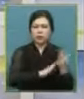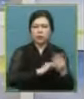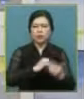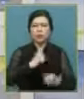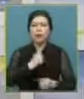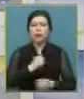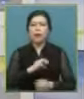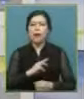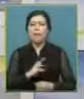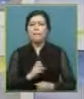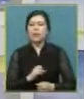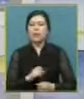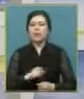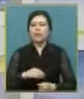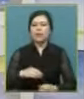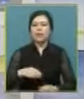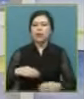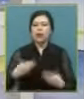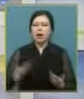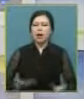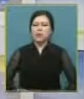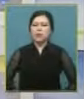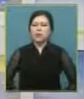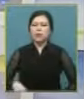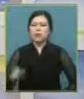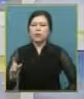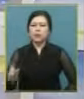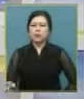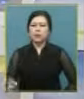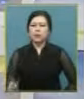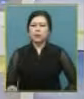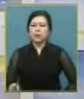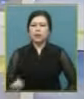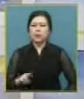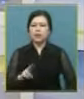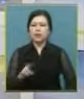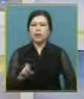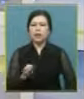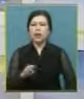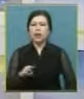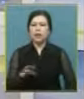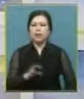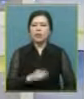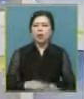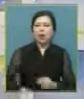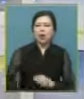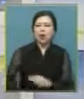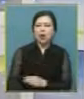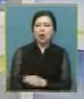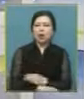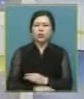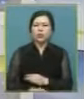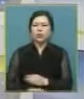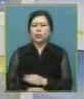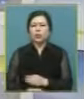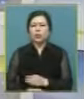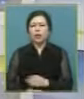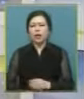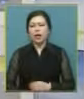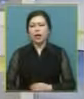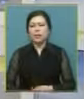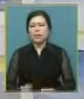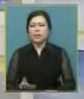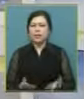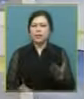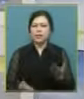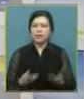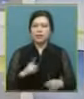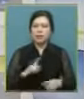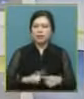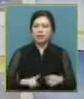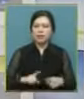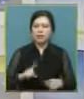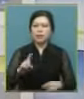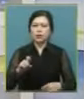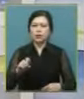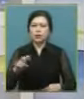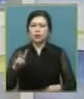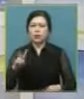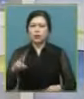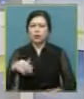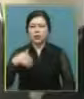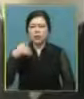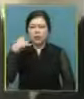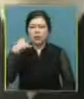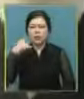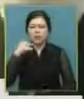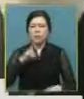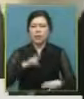қалта ұрлығының алдын алу. Ал заңға қайшы әрекеттердің куәсі болып, қалта ұрлығының құрбанына айналсаңыз, тез арада 102 нөмірін теріп